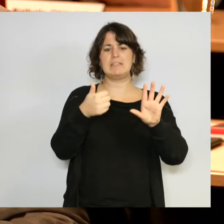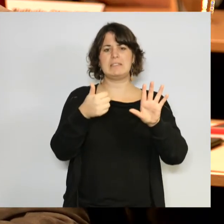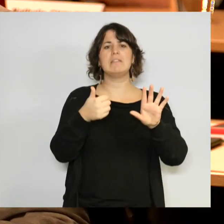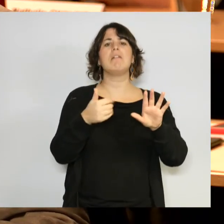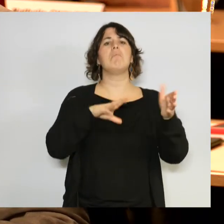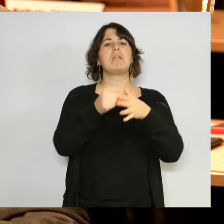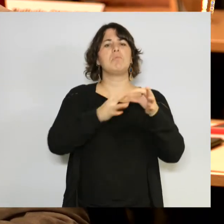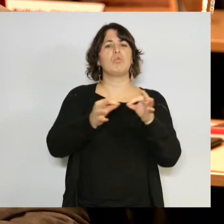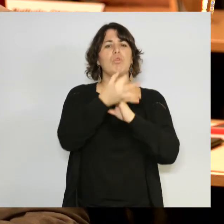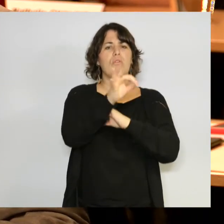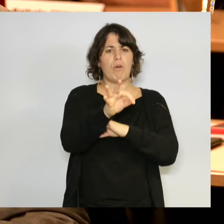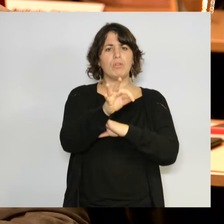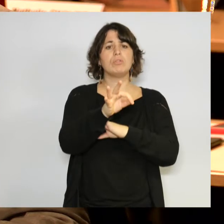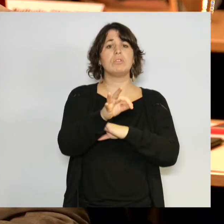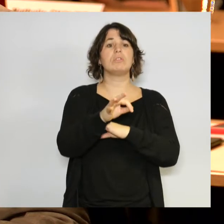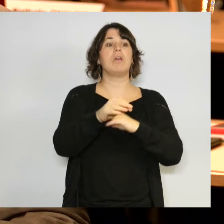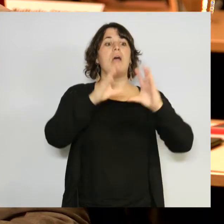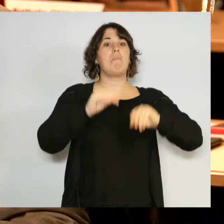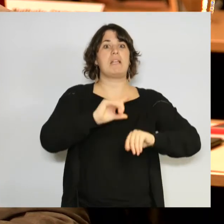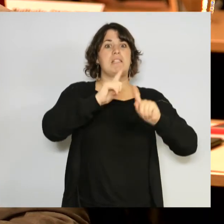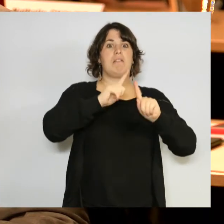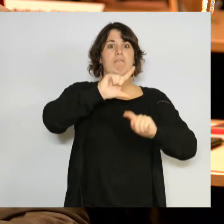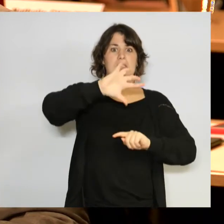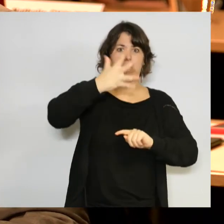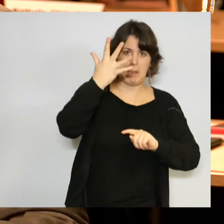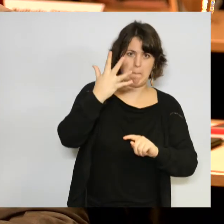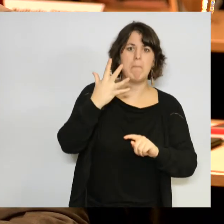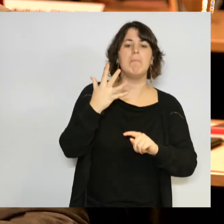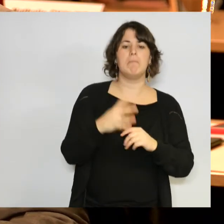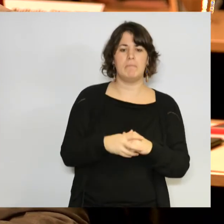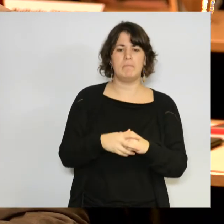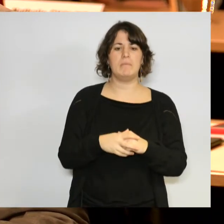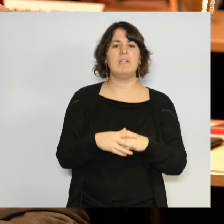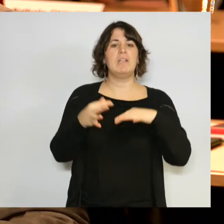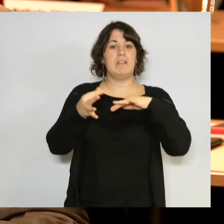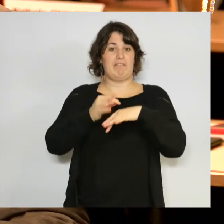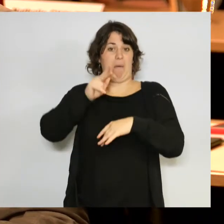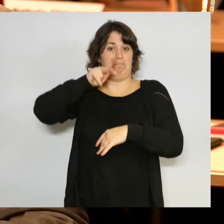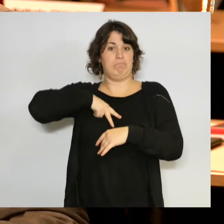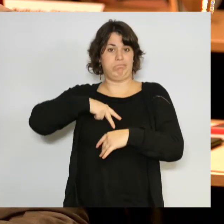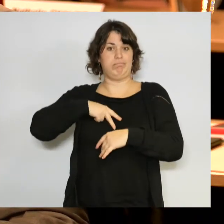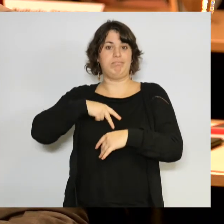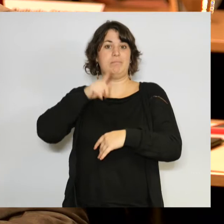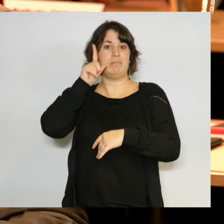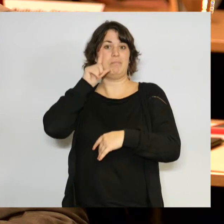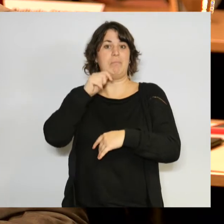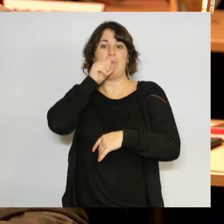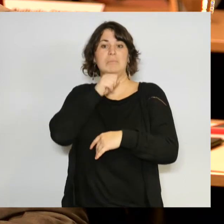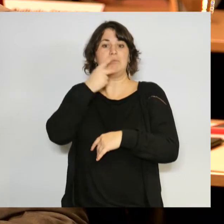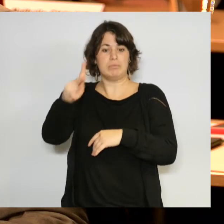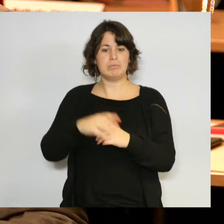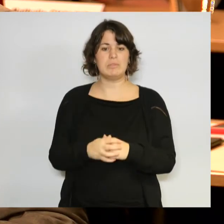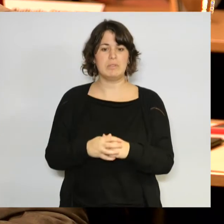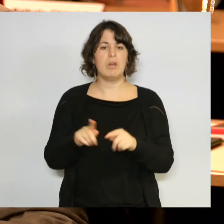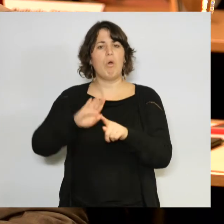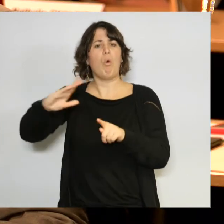après 62 crevaisons en 1926. C'était le grand-père de mon épouse. Kilbignonnet et Moléné, Arthur Bienic, né le